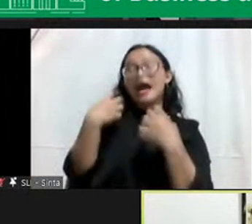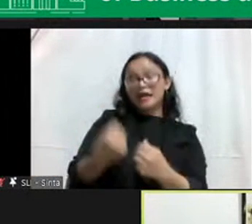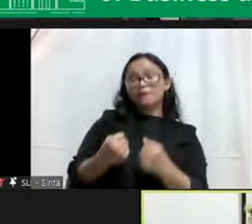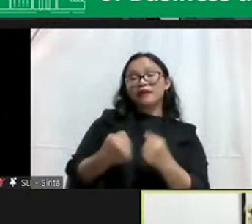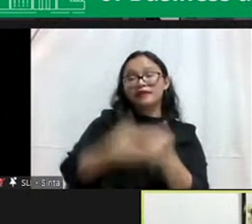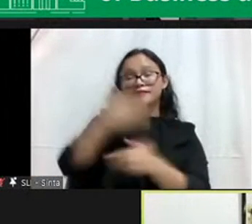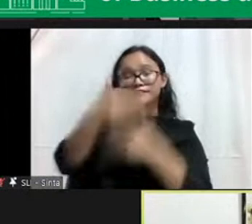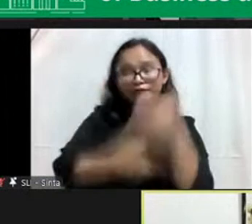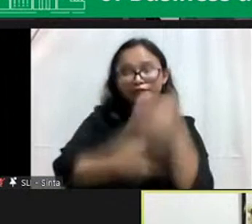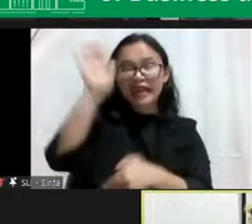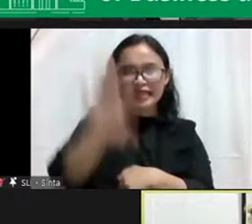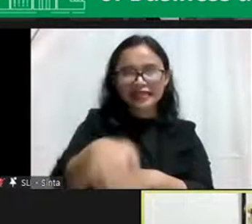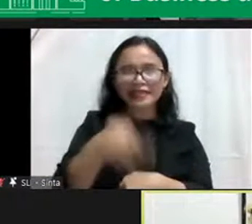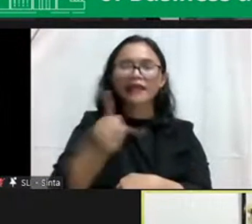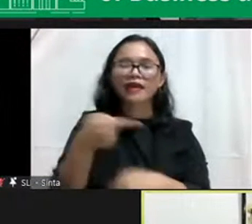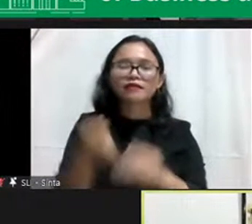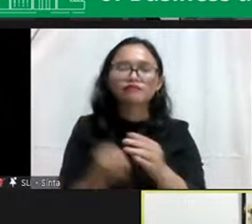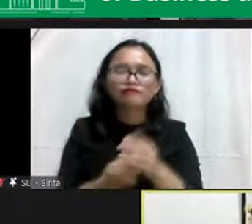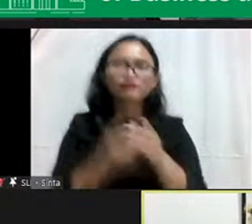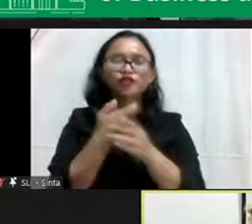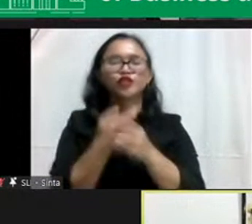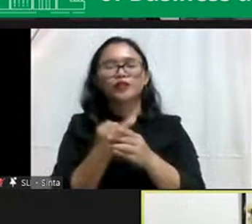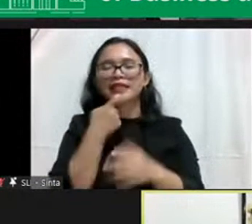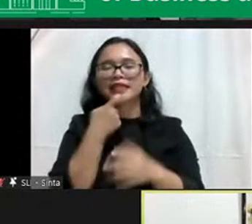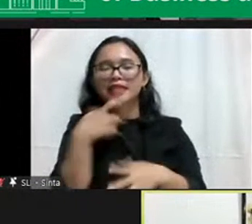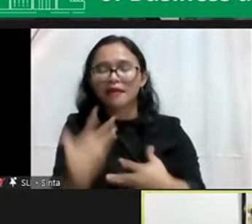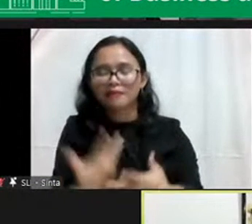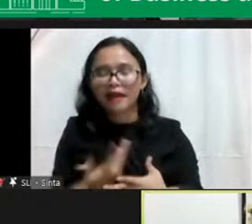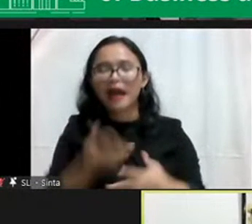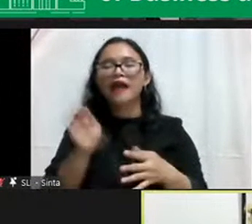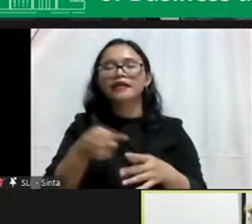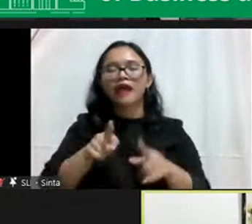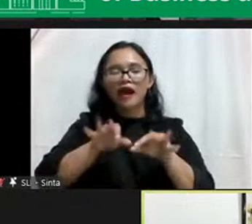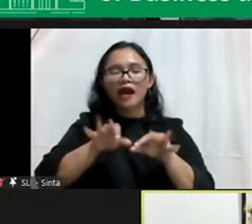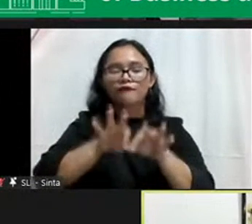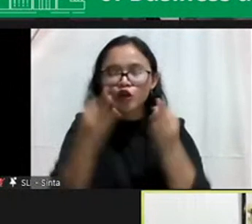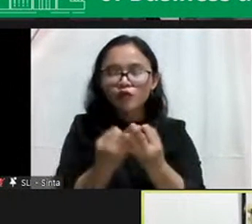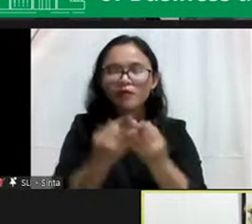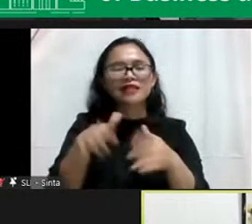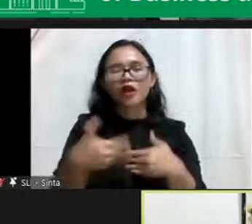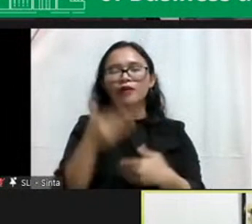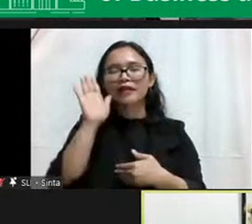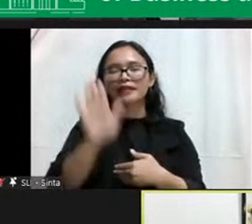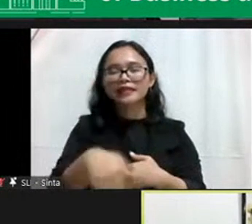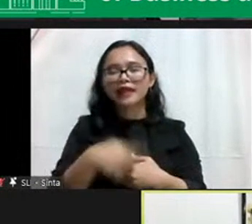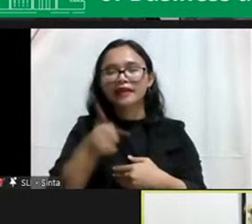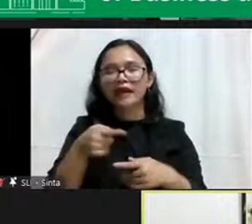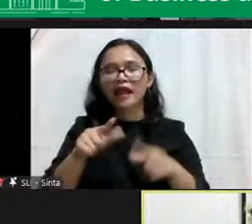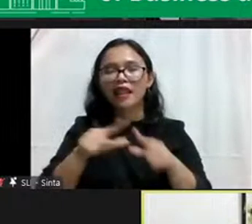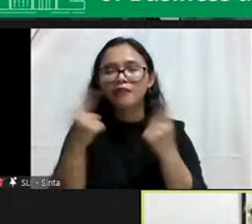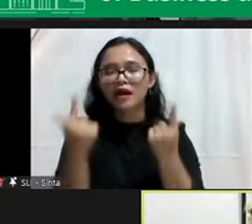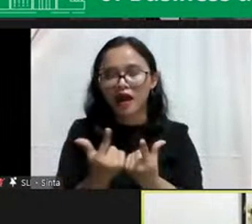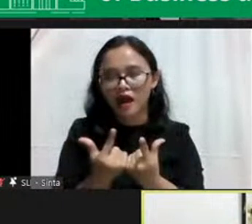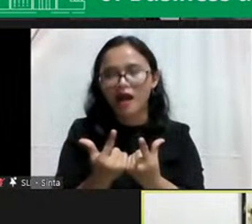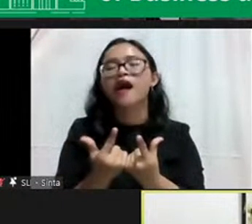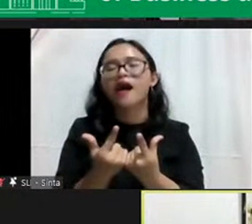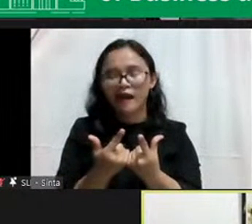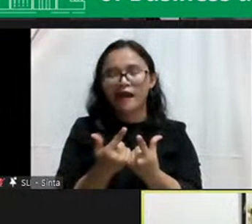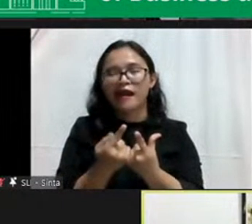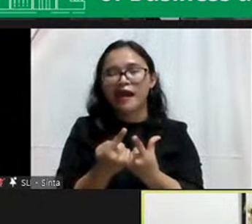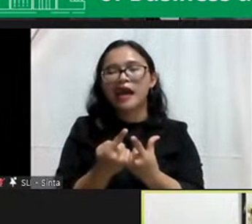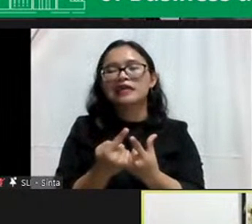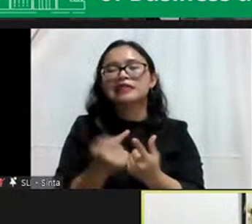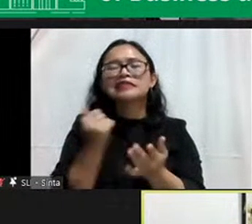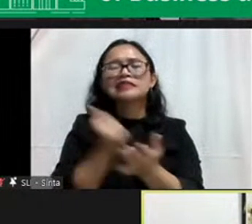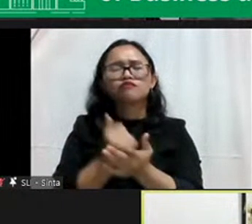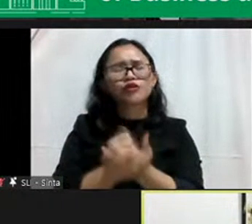waktu dekat upaya-upaya Untuk melembagakan itu dan ini sebenarnya bersamaan dengan ada amanat sebetulnya di